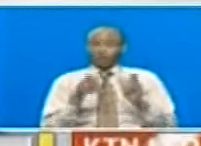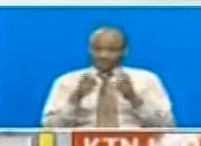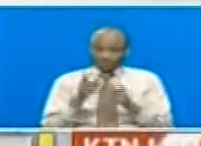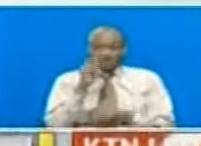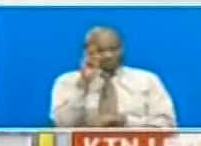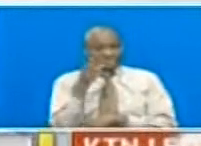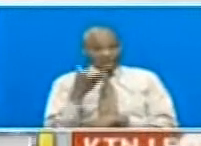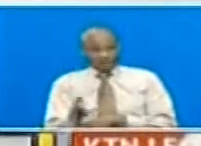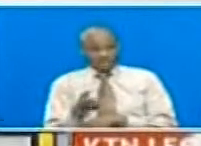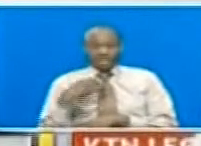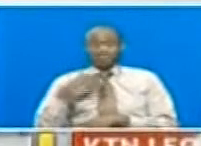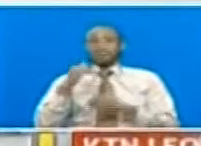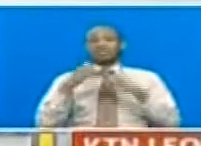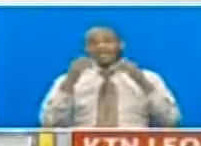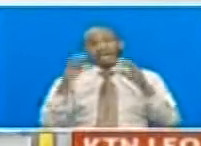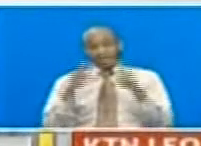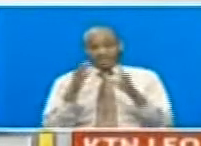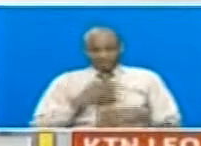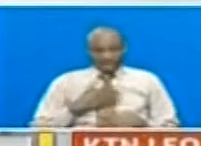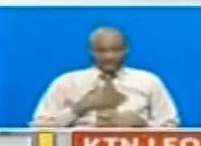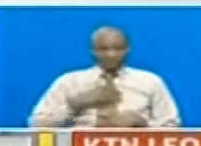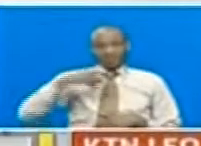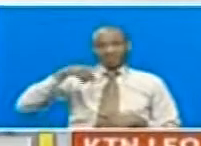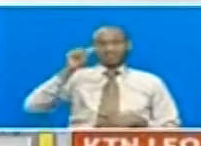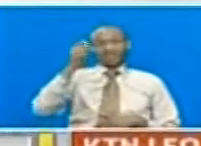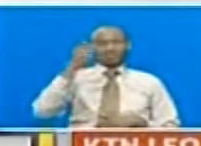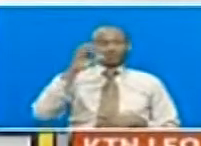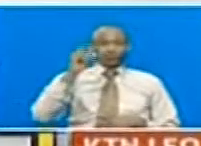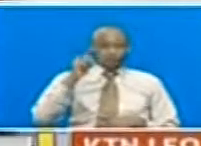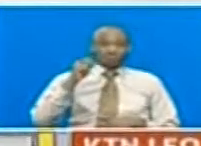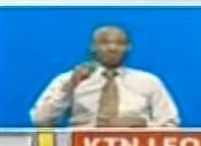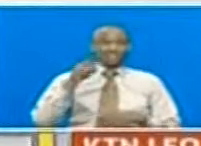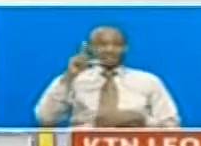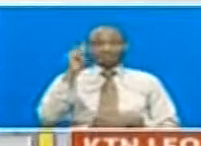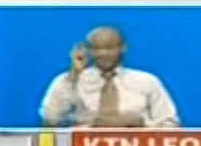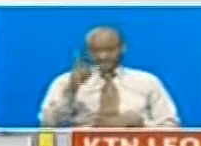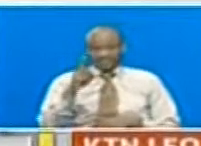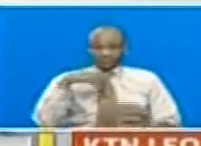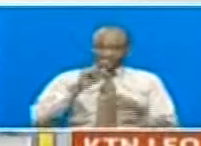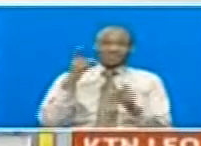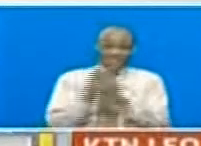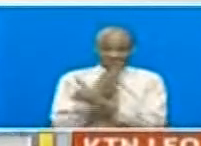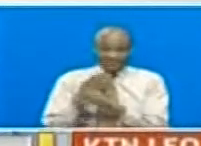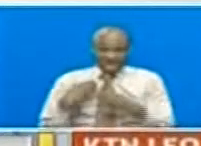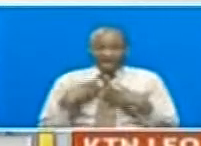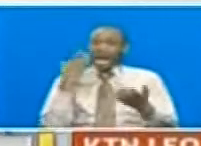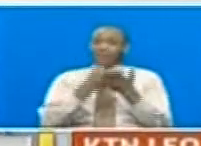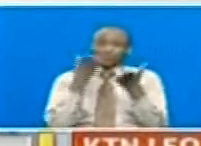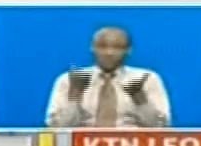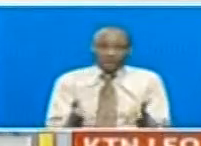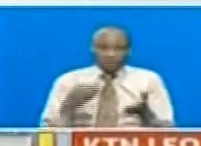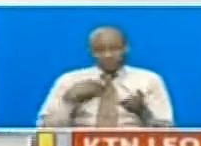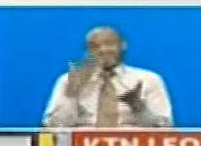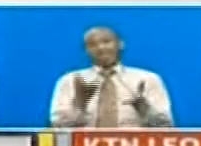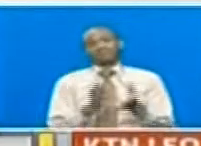television. Kutoka hapo tukaunda kampuni yetu ilikuwa inaitwa Platform Limited, ambayo ilikuwa inafanya promotions na production. Na mpaka hivi sasa pia